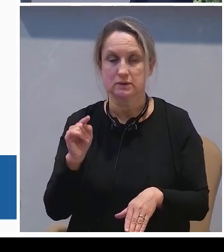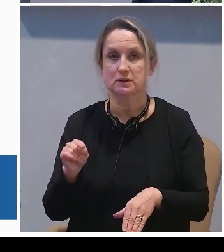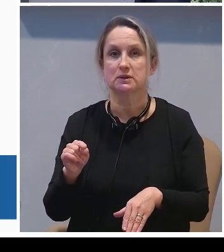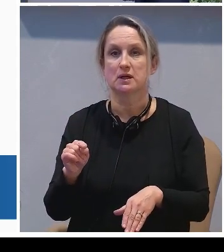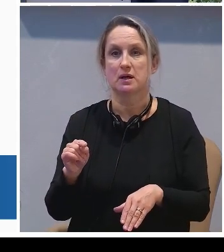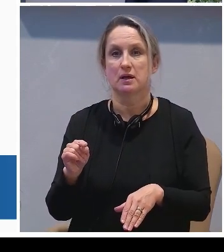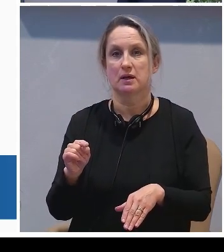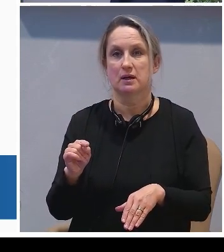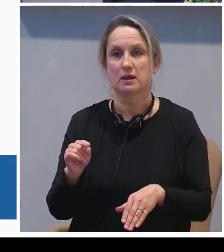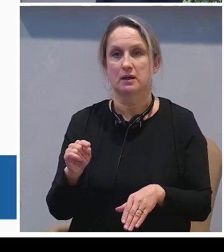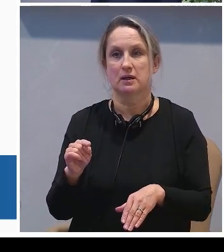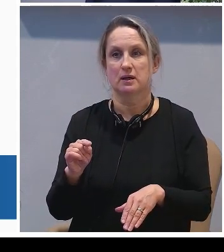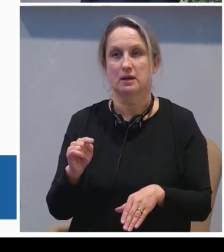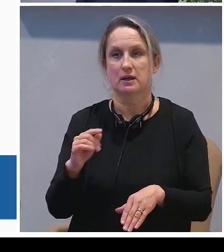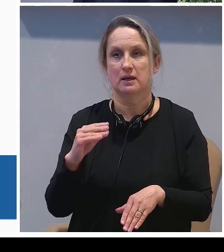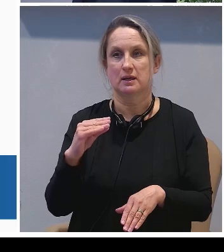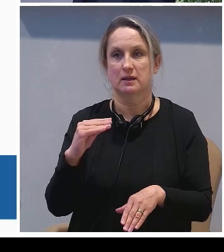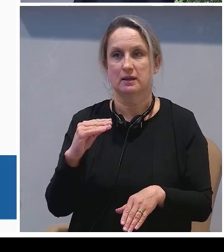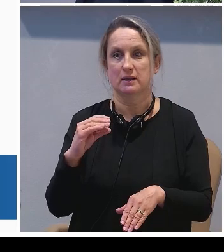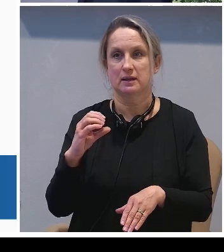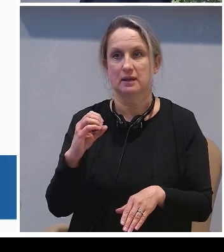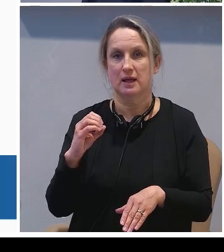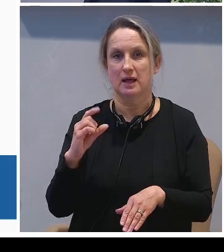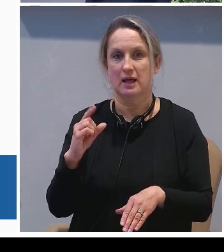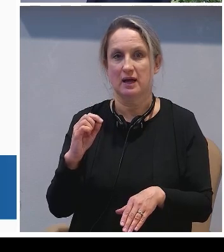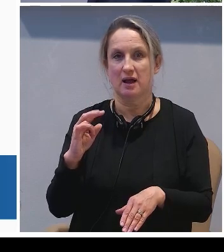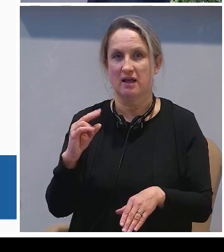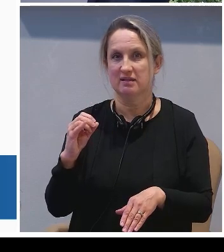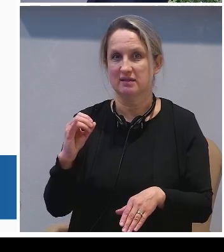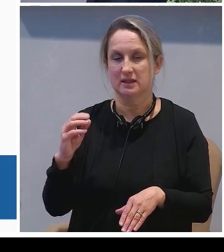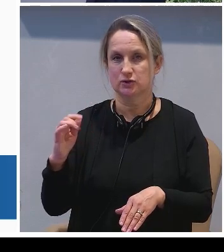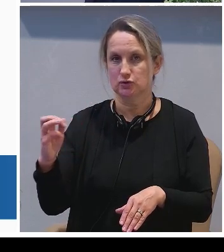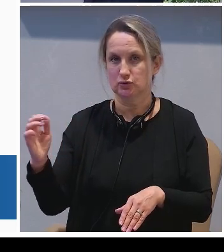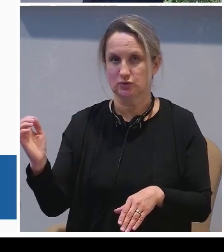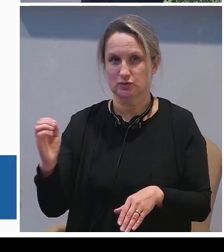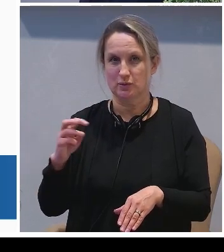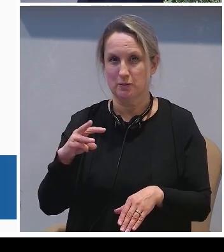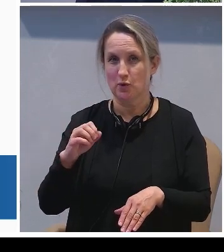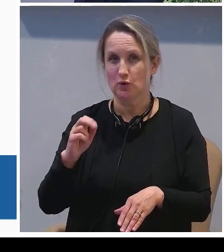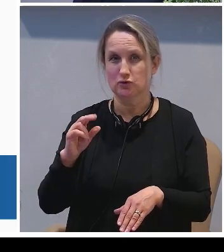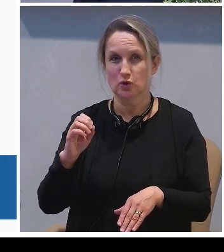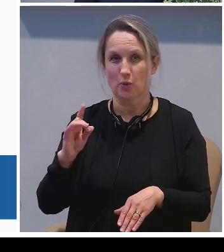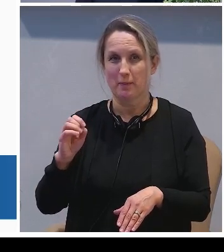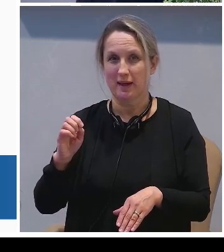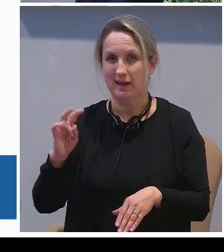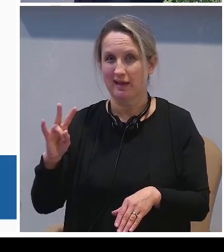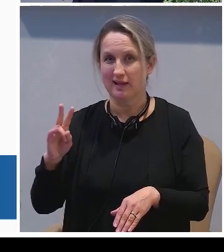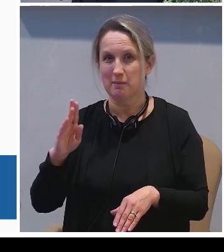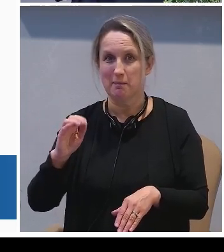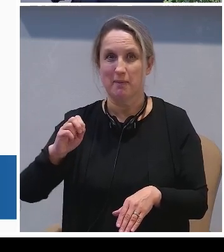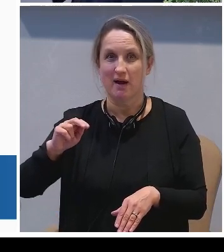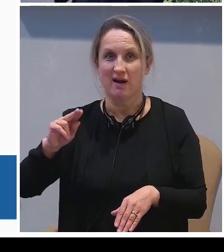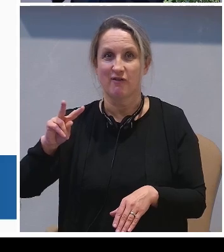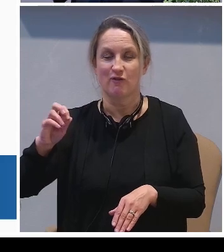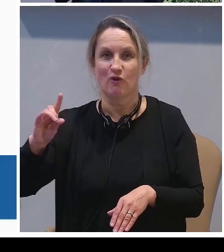The approved gene Delandis therapy is trogeen, Elevidys. mokseparvorek Ja sellele on praegusel hetkel